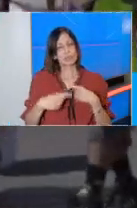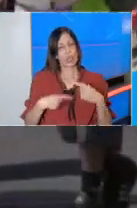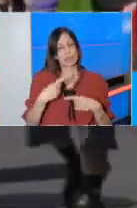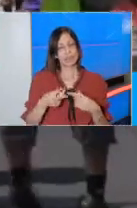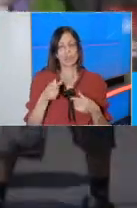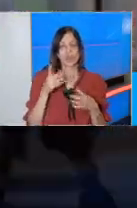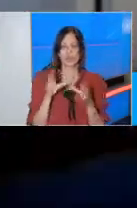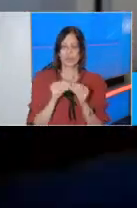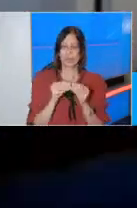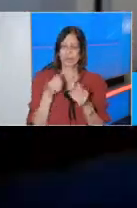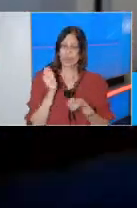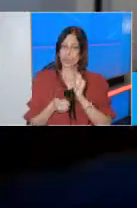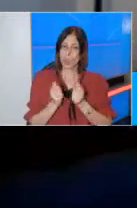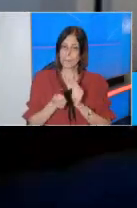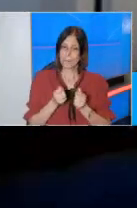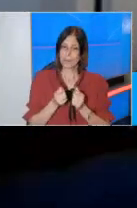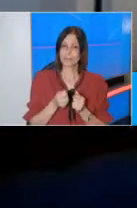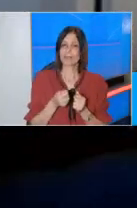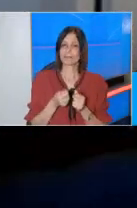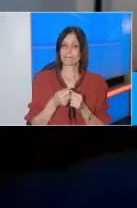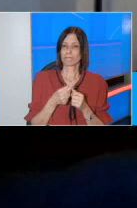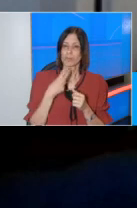שלהם, רואים גם את העירוב של